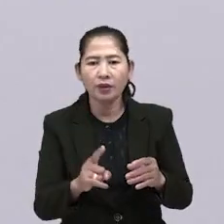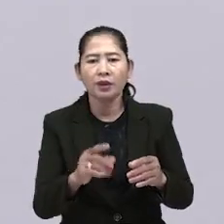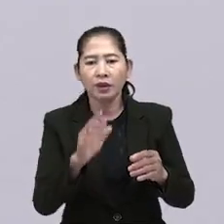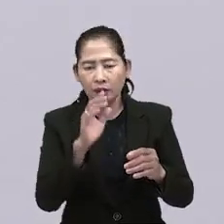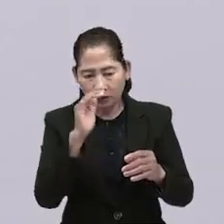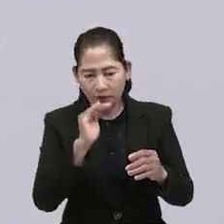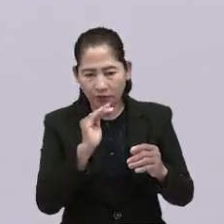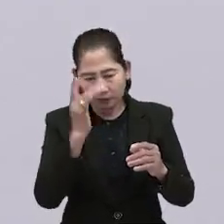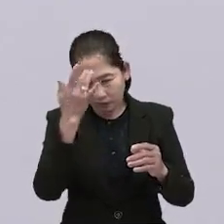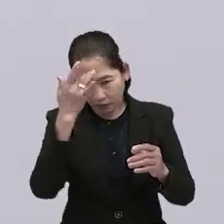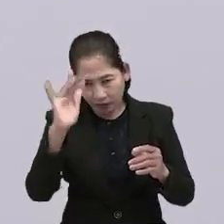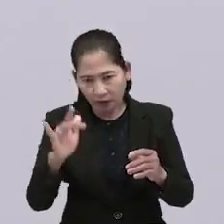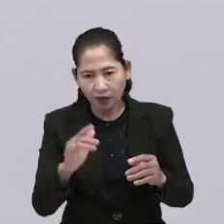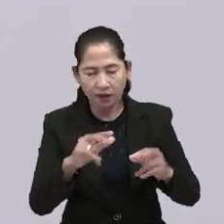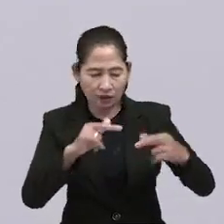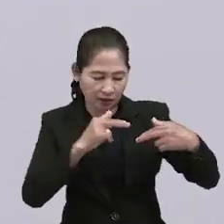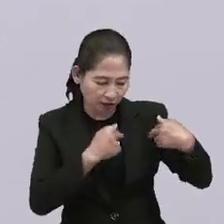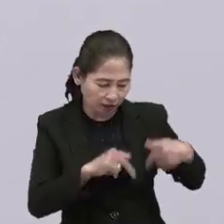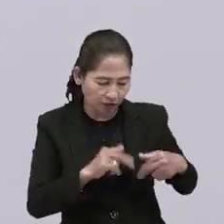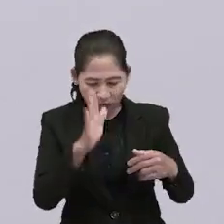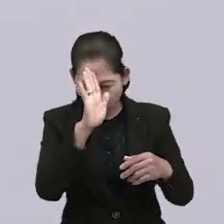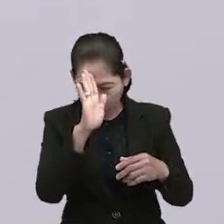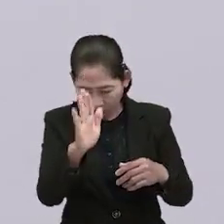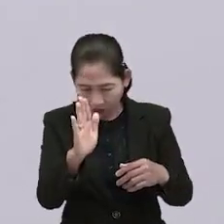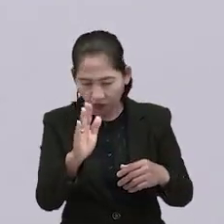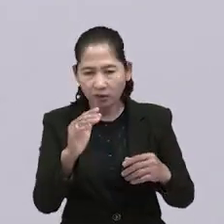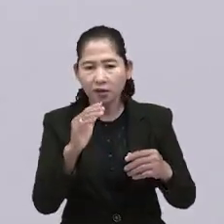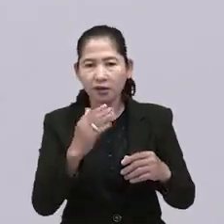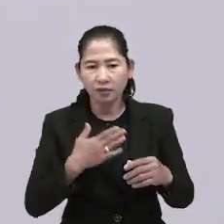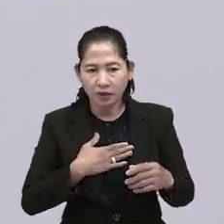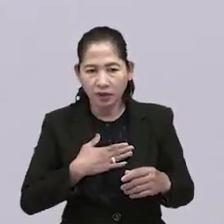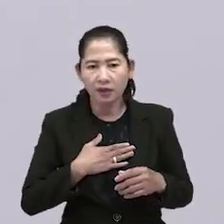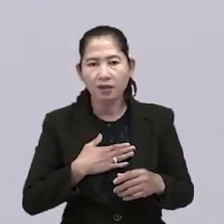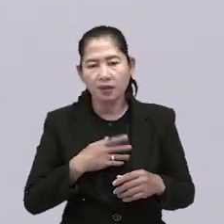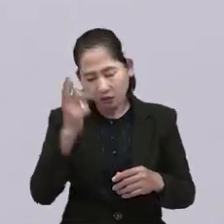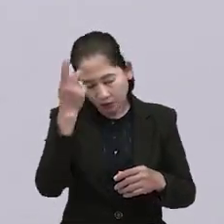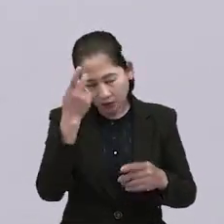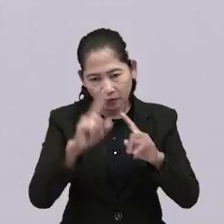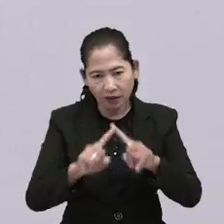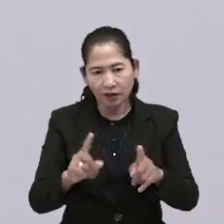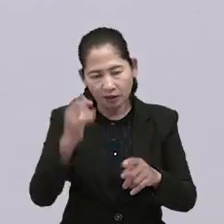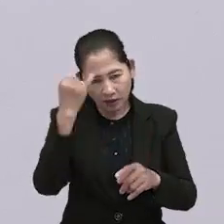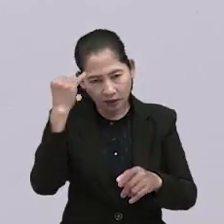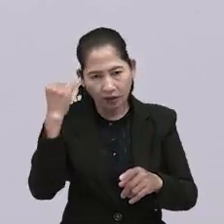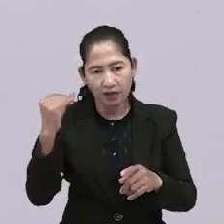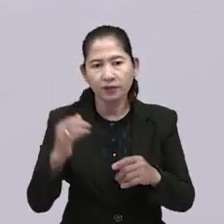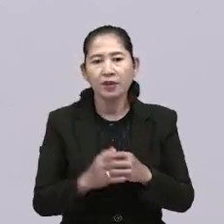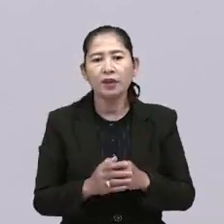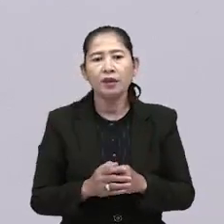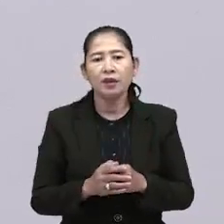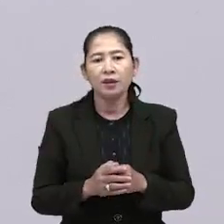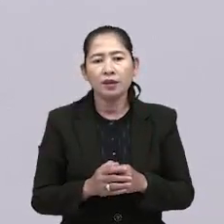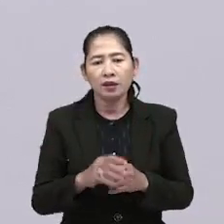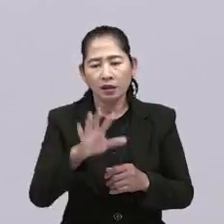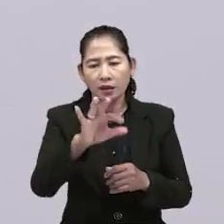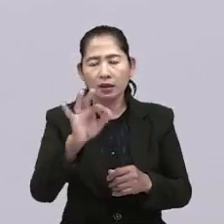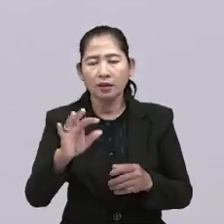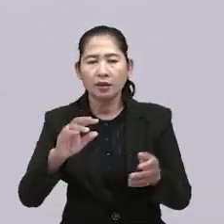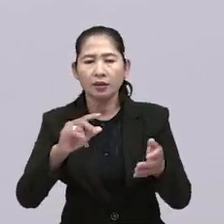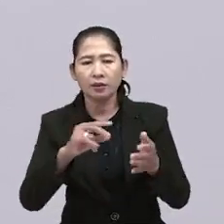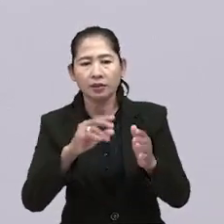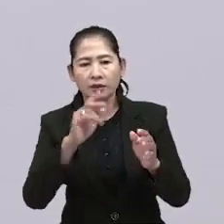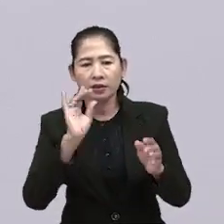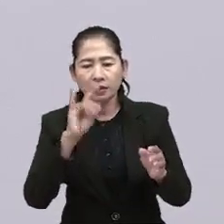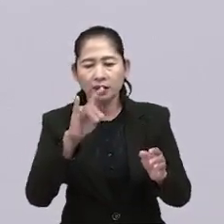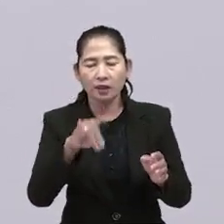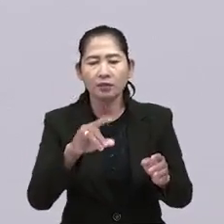មោះត្រង់នឹងម្ចាស់ចាអរគុណចាអ្នកគ្រូគិតថាកូននិងអ្នកគ្រូប្រហែលជាមានកំណត់ផ្សេងគ្នាក្នុងការតែងណាកូនណាក្នុងការរើសយកប្រធានបទសត្វ